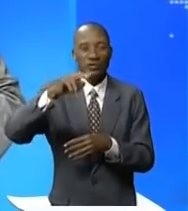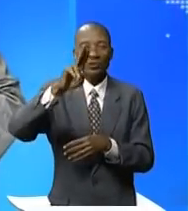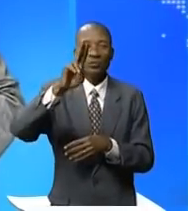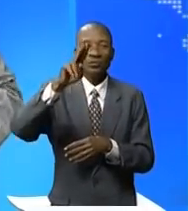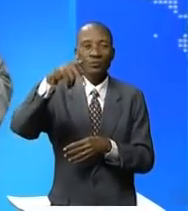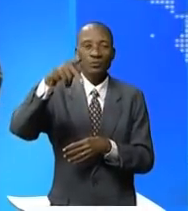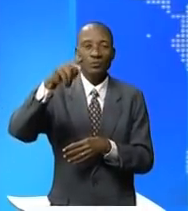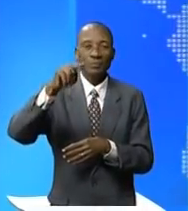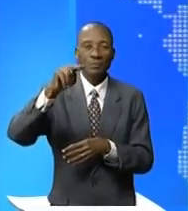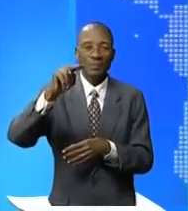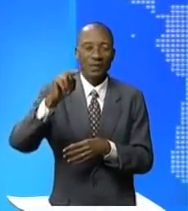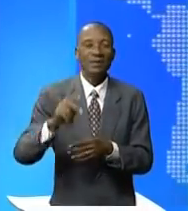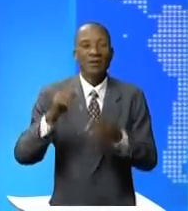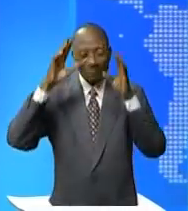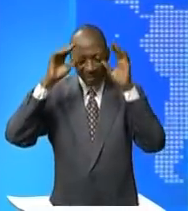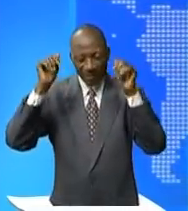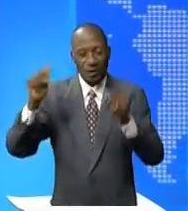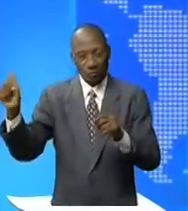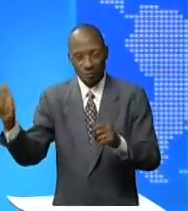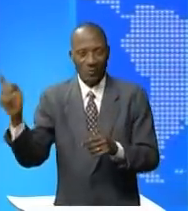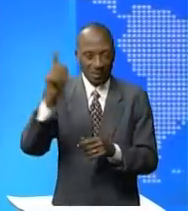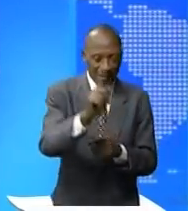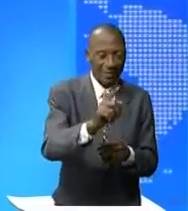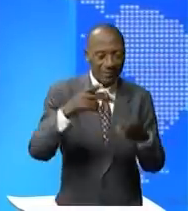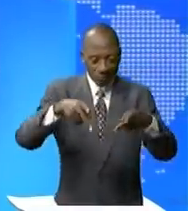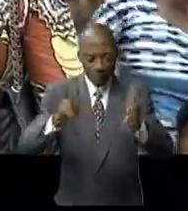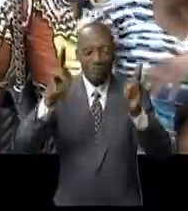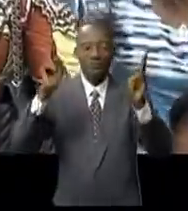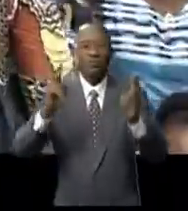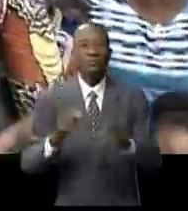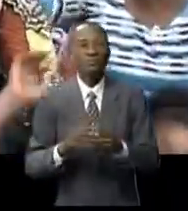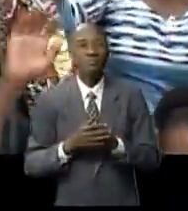qui a lancé officiellement les cantines des ventes. Regardez.